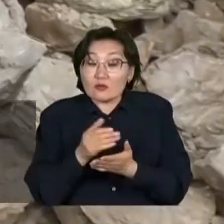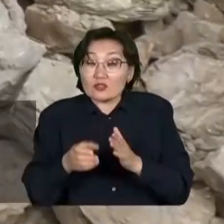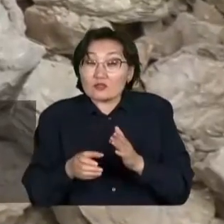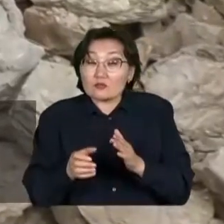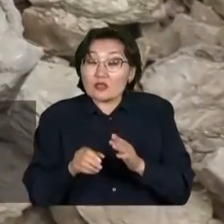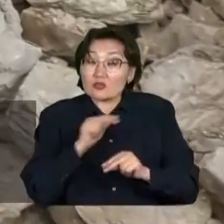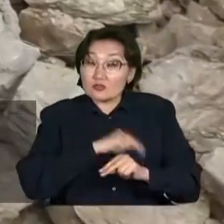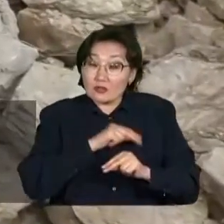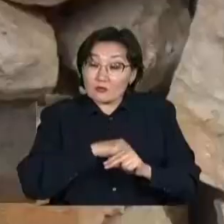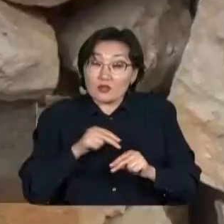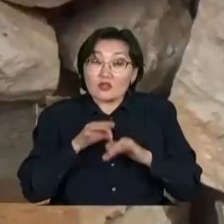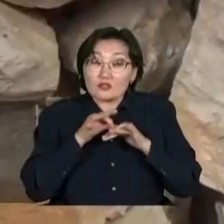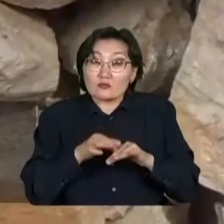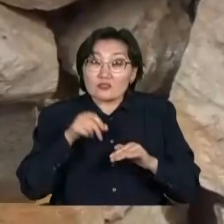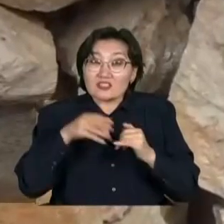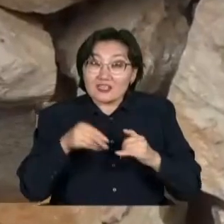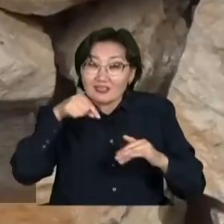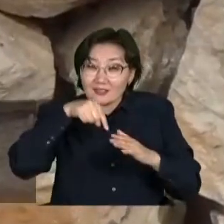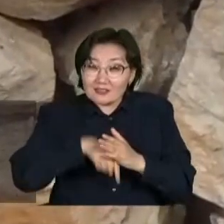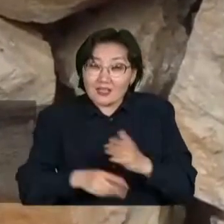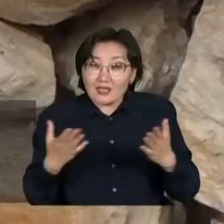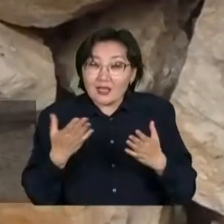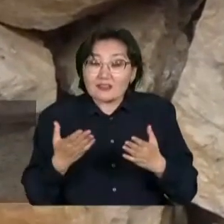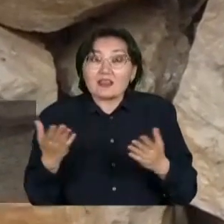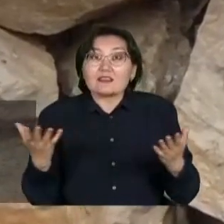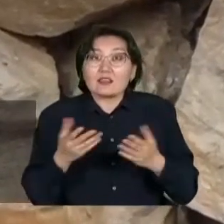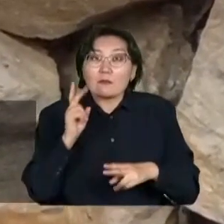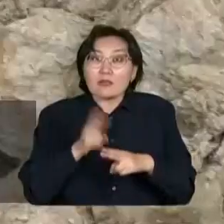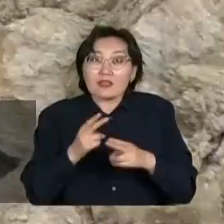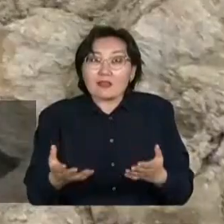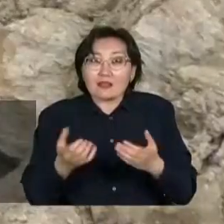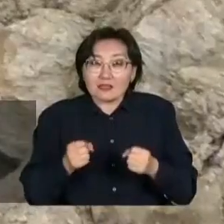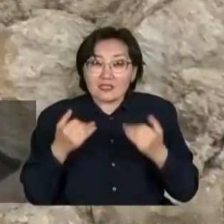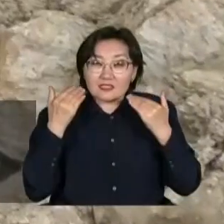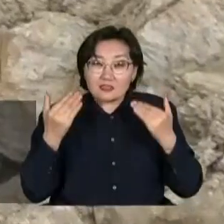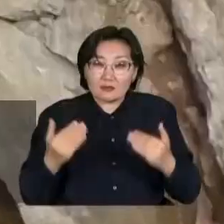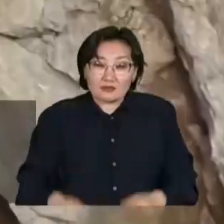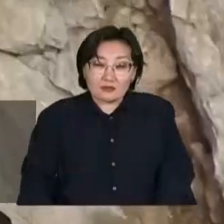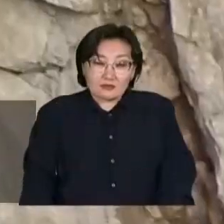жүргізгендердің жер астынан нақты нендей металл алып жатқаны әзірге белгісіз.